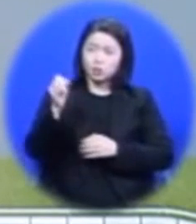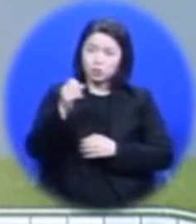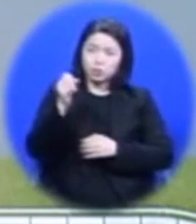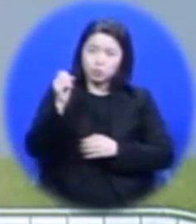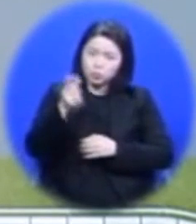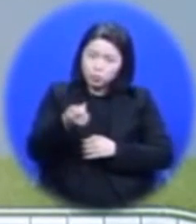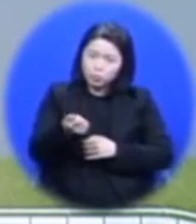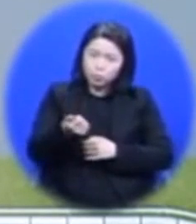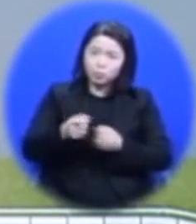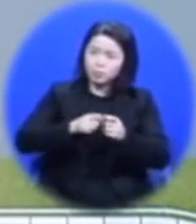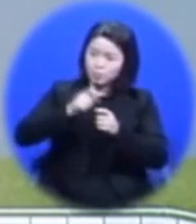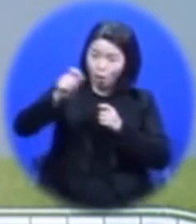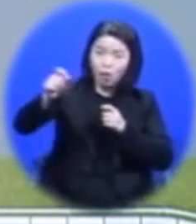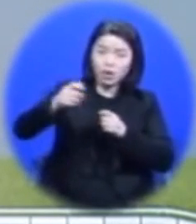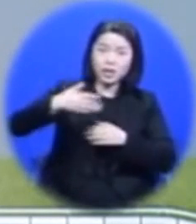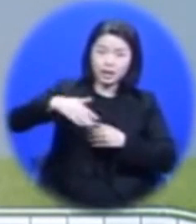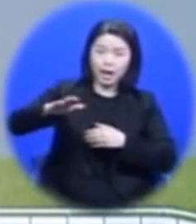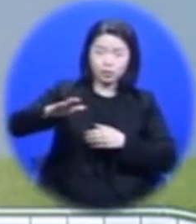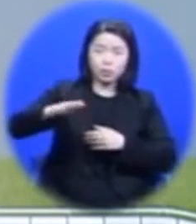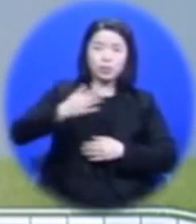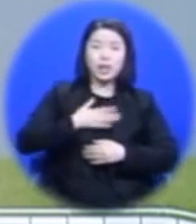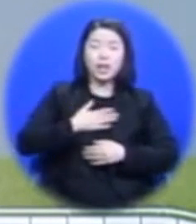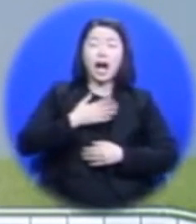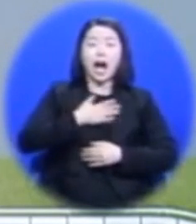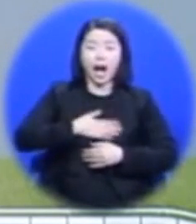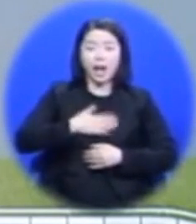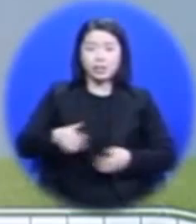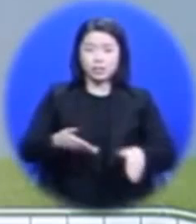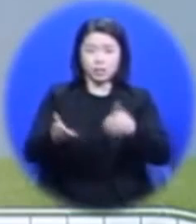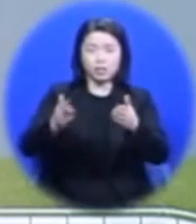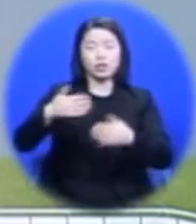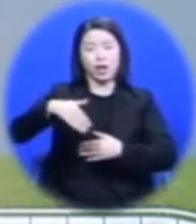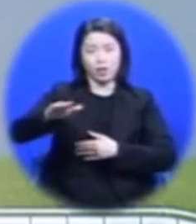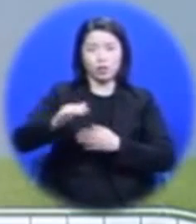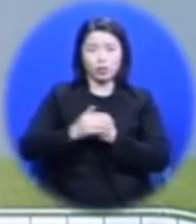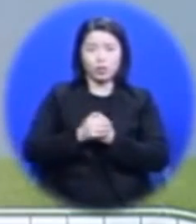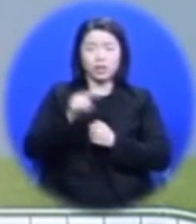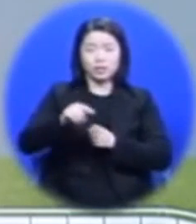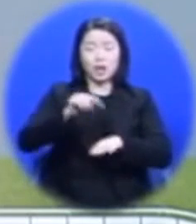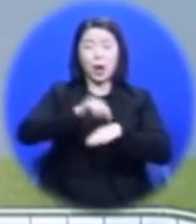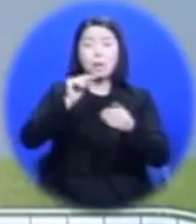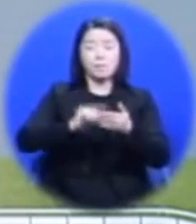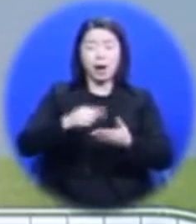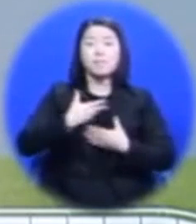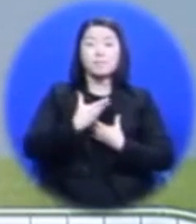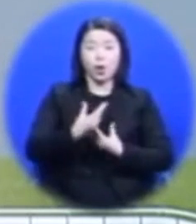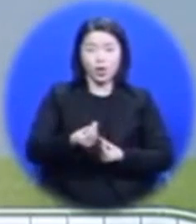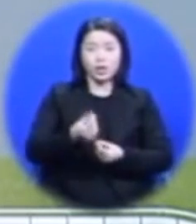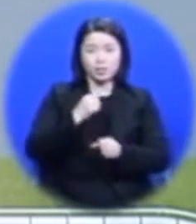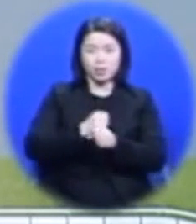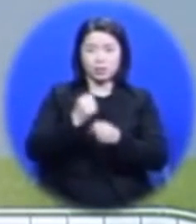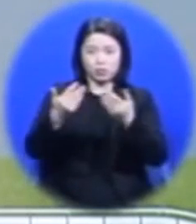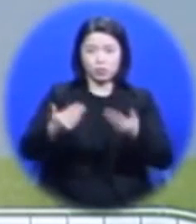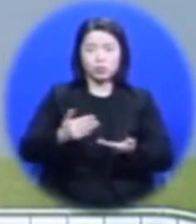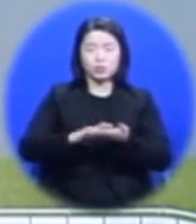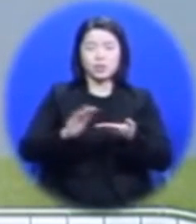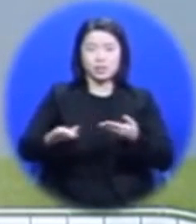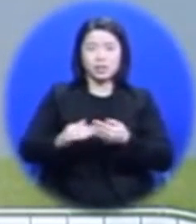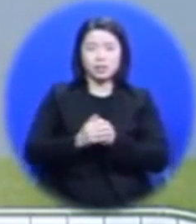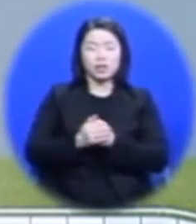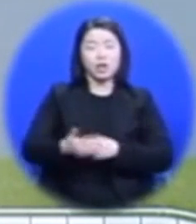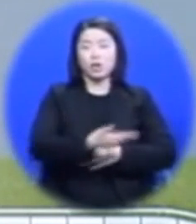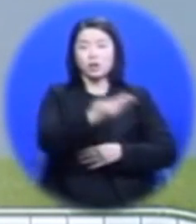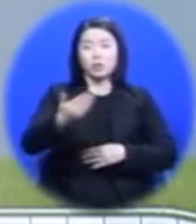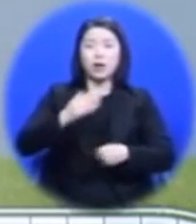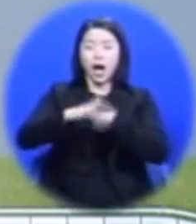멀리 가도 내가 다 아는 길을 갑니다. 그게 마음을 훨씬 편안하게 하는 겁니다.